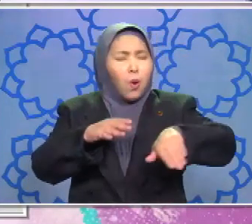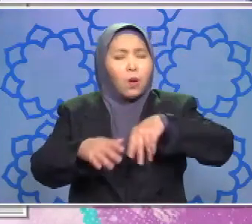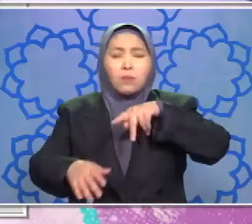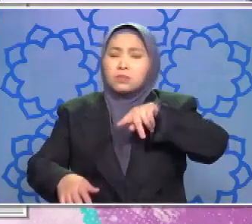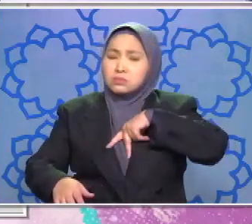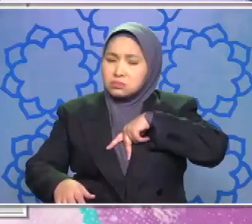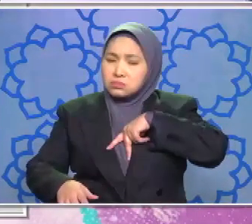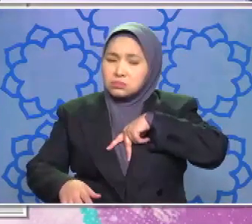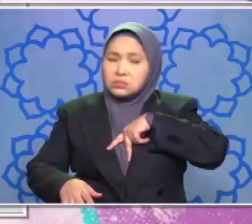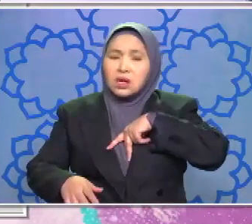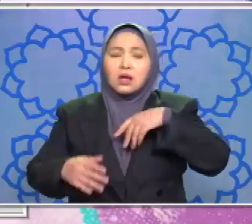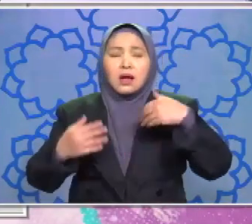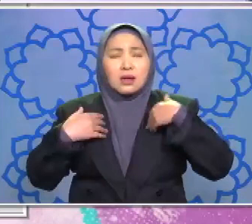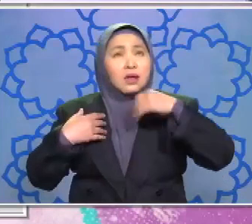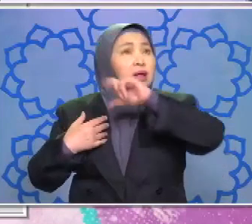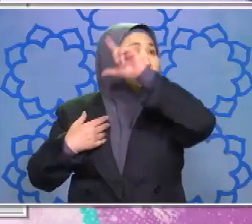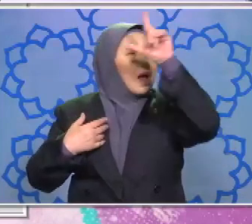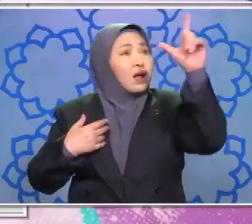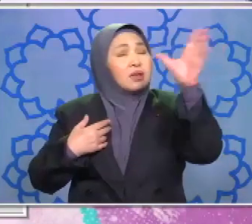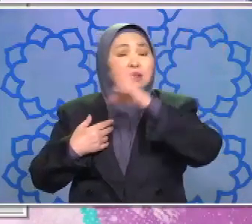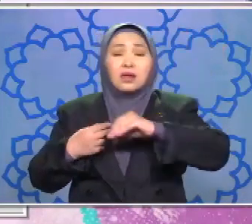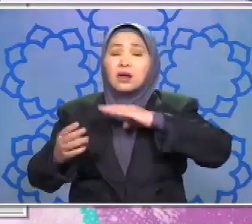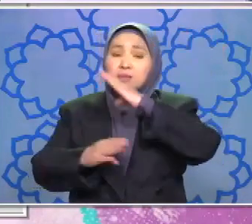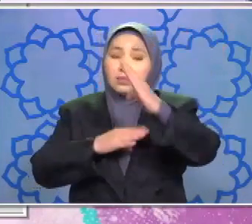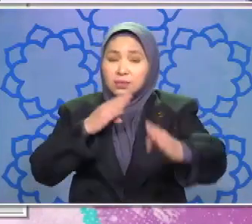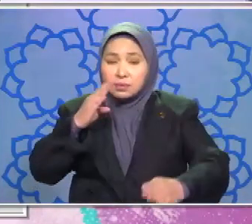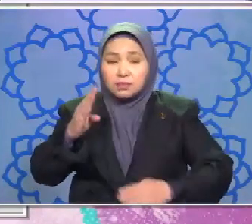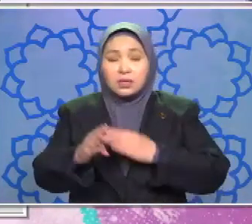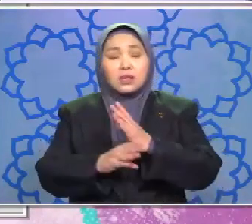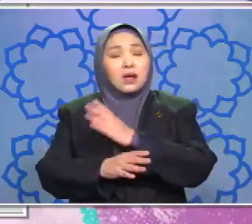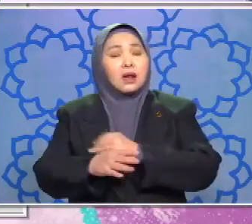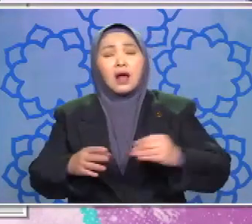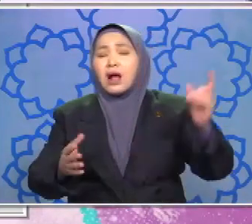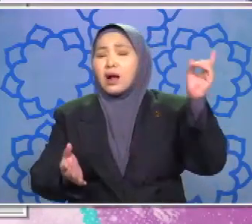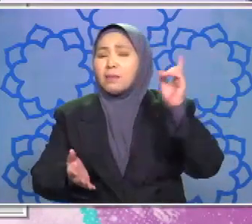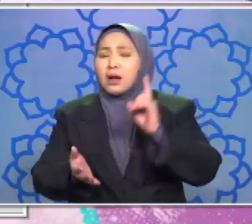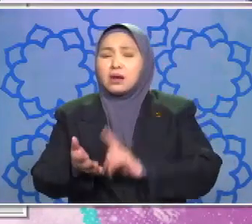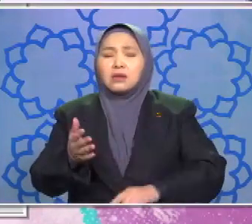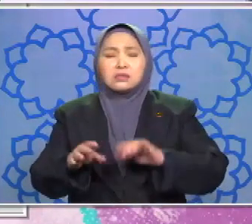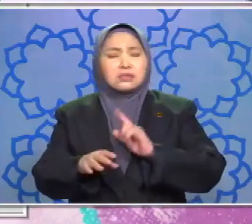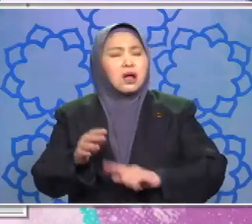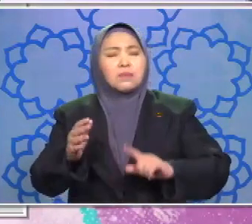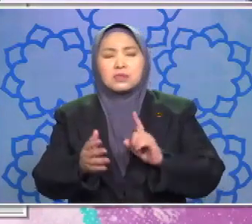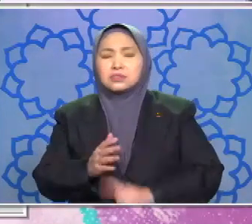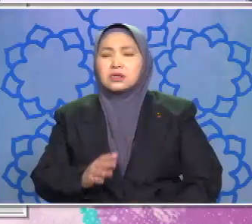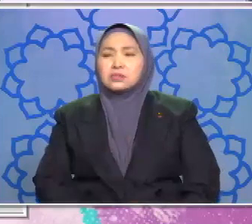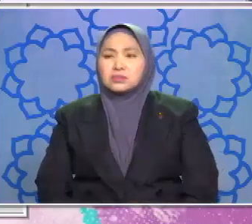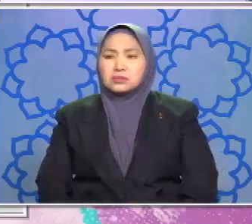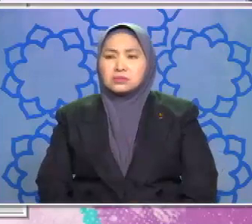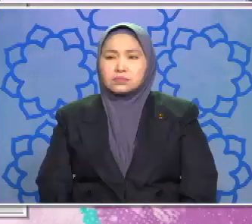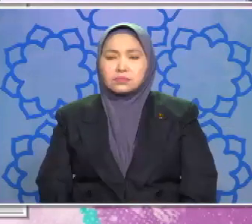السماوات والأرض وله الدين واصبا